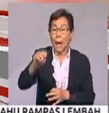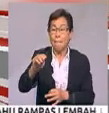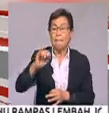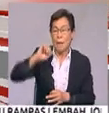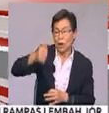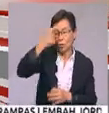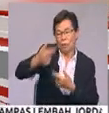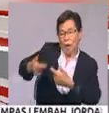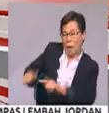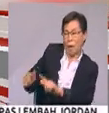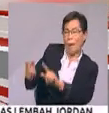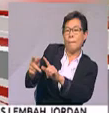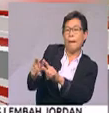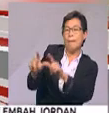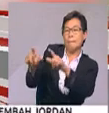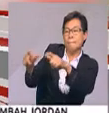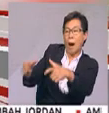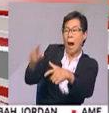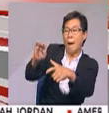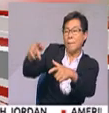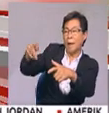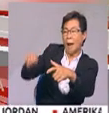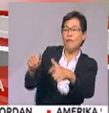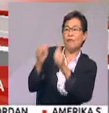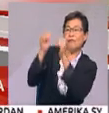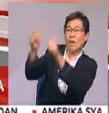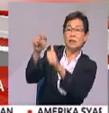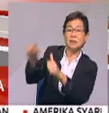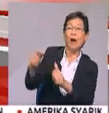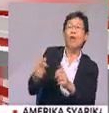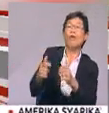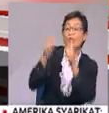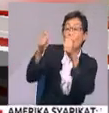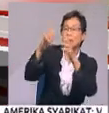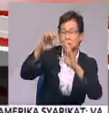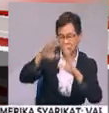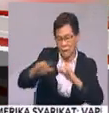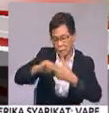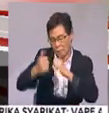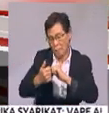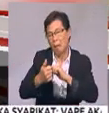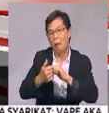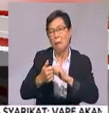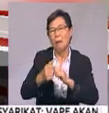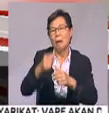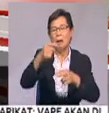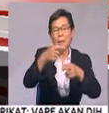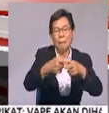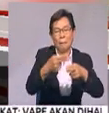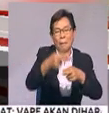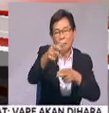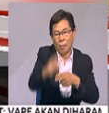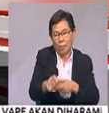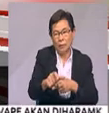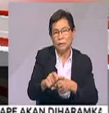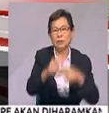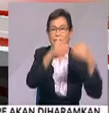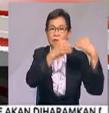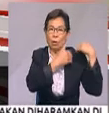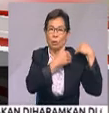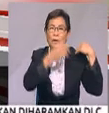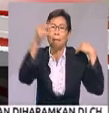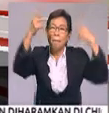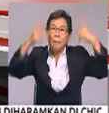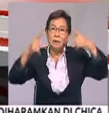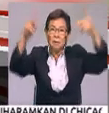bagi memberi ruang kepada badan terbabit untuk terlebih dahulu menyelesaikan kemelut mengenai pencalonan pemilihan jawatan presiden.